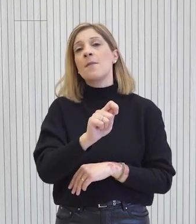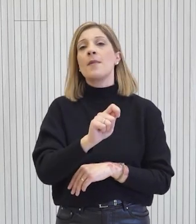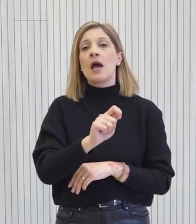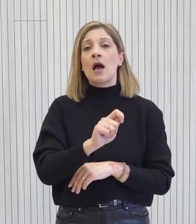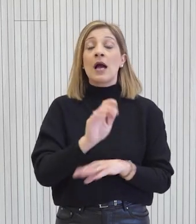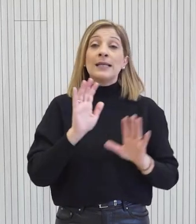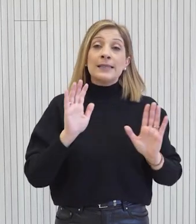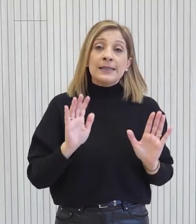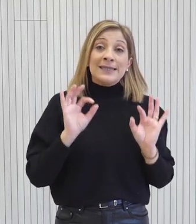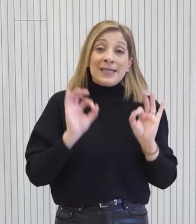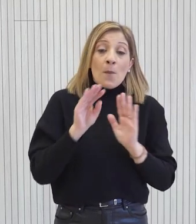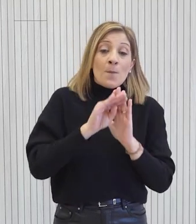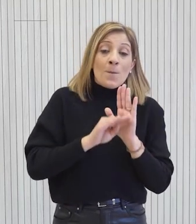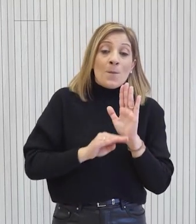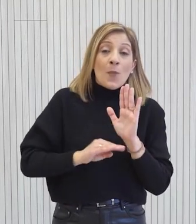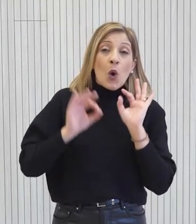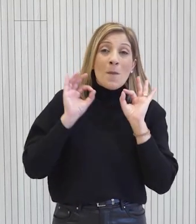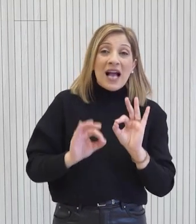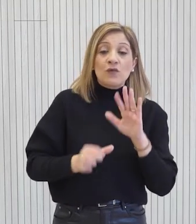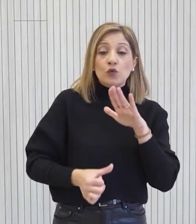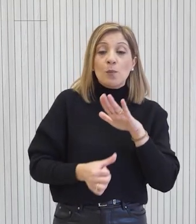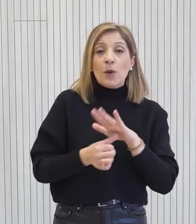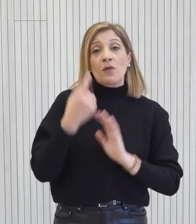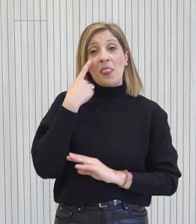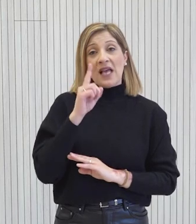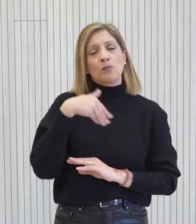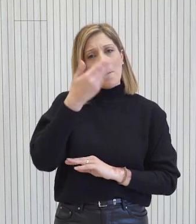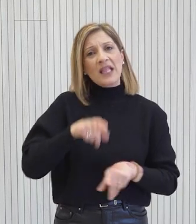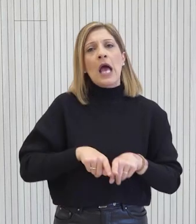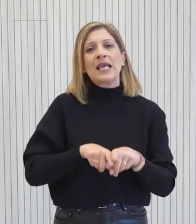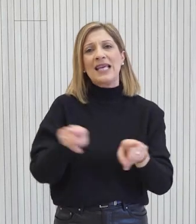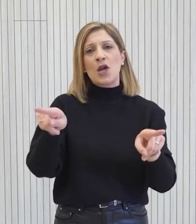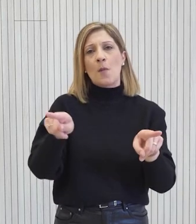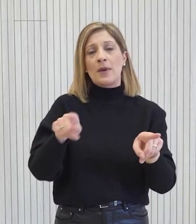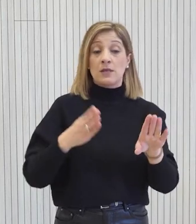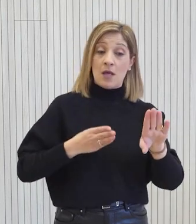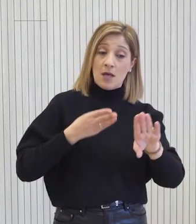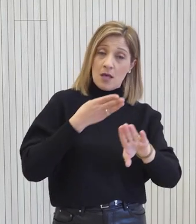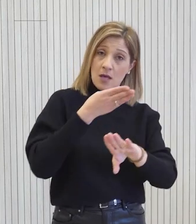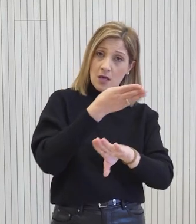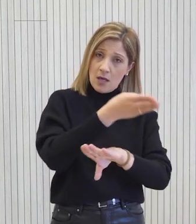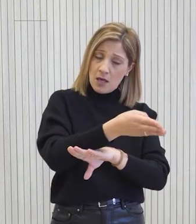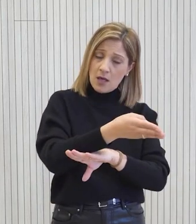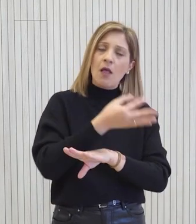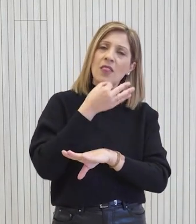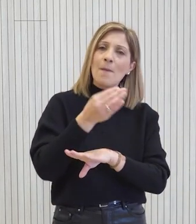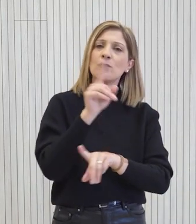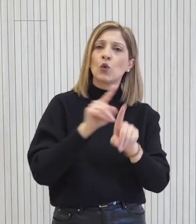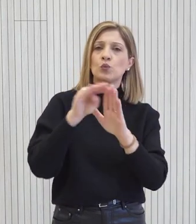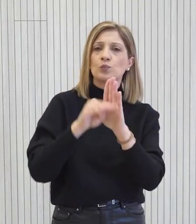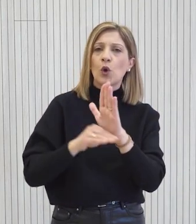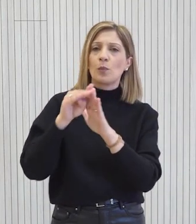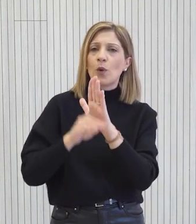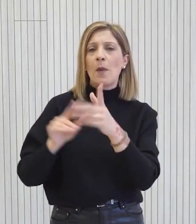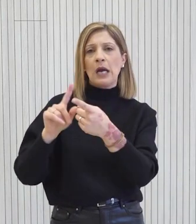Αλλαγή. Το ακριβές πρόγραμμα του Πρόεδρου της Δημοκρατίας θα σας κοινοποιηθεί με τη μετάβασή του στα Ηνωμένα Αραβικά Εμμυράτα. Και